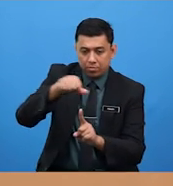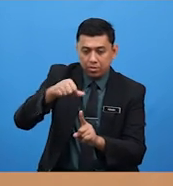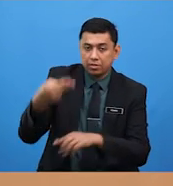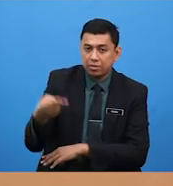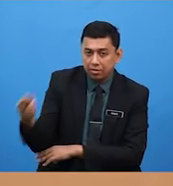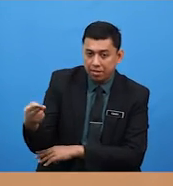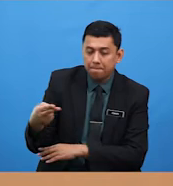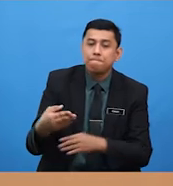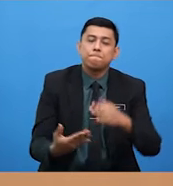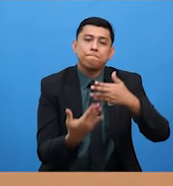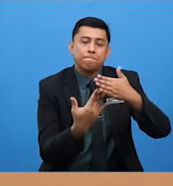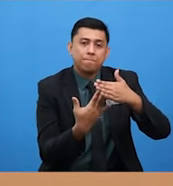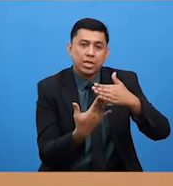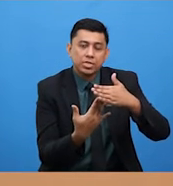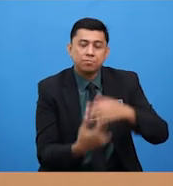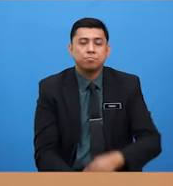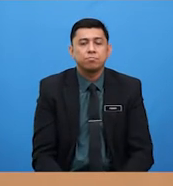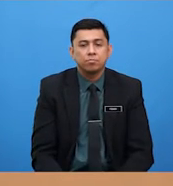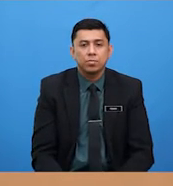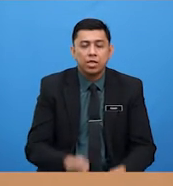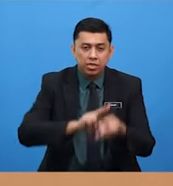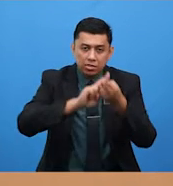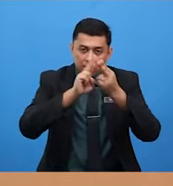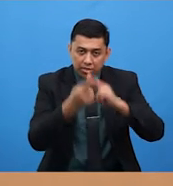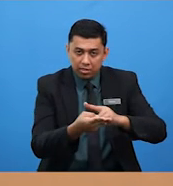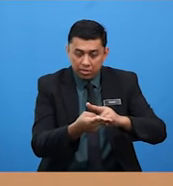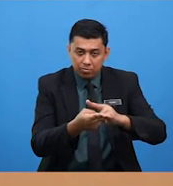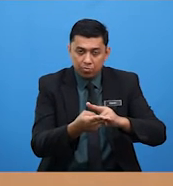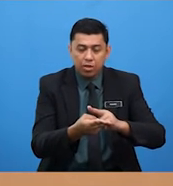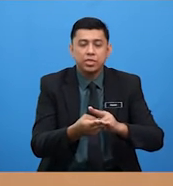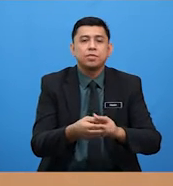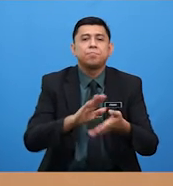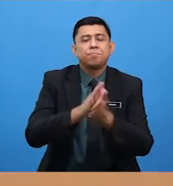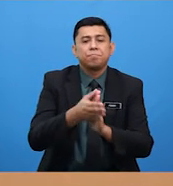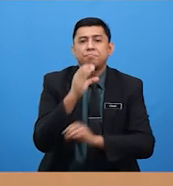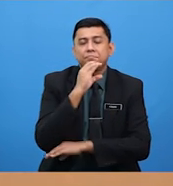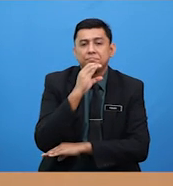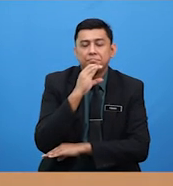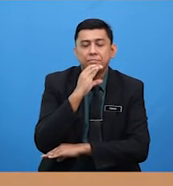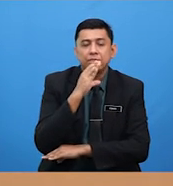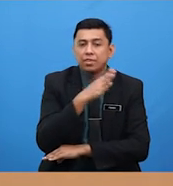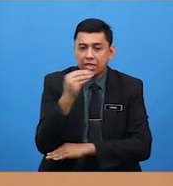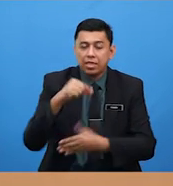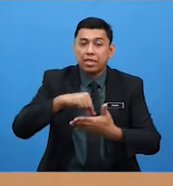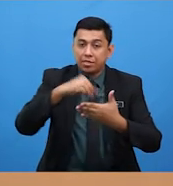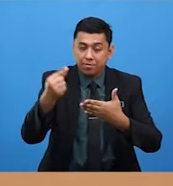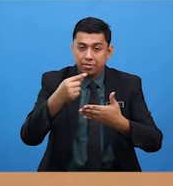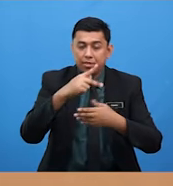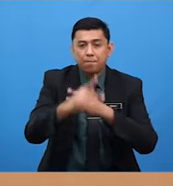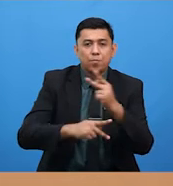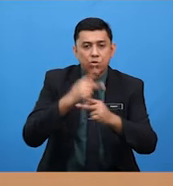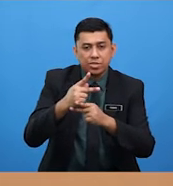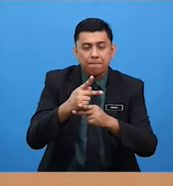Apabila bahan pepejal dipanaskan, bahan tersebut akan berubah menjadi cecair dan akhirnya menjadi gas melalui